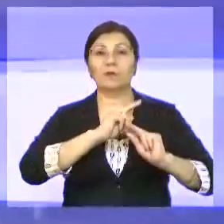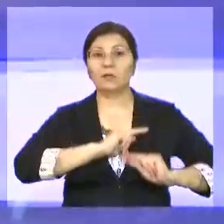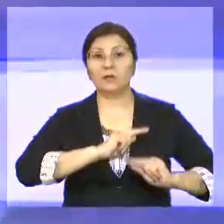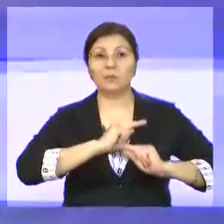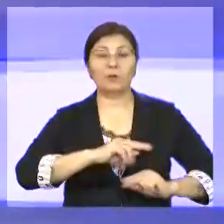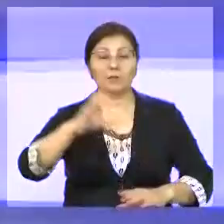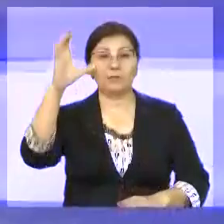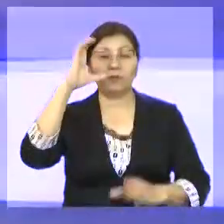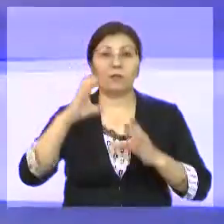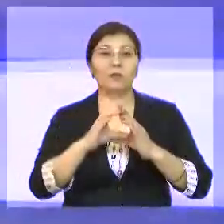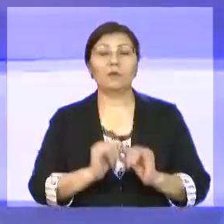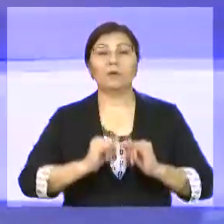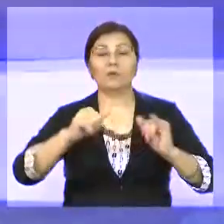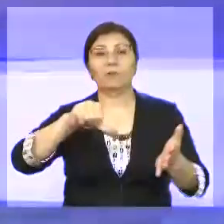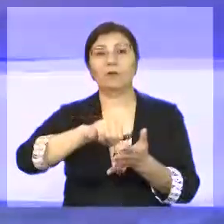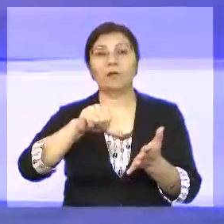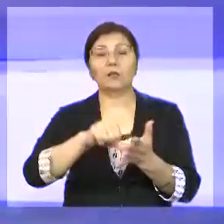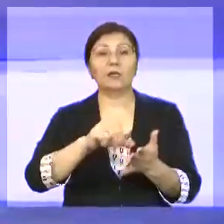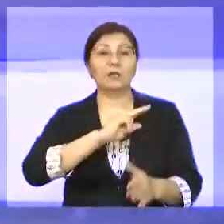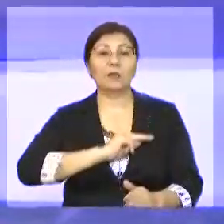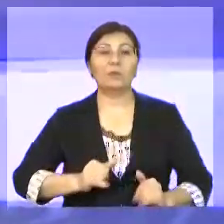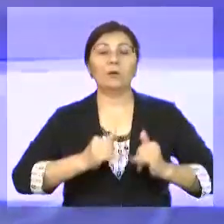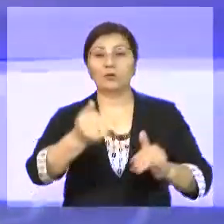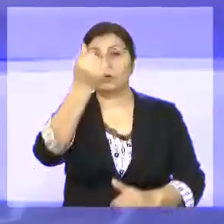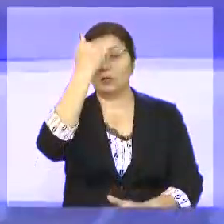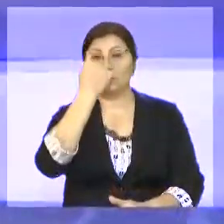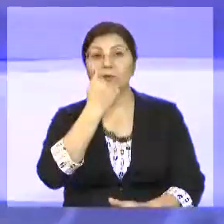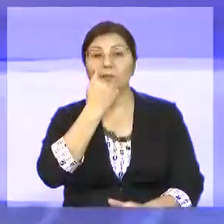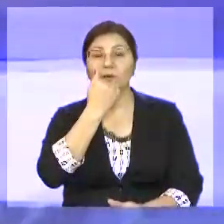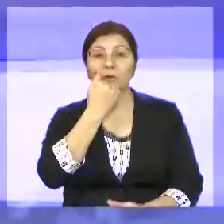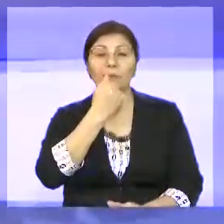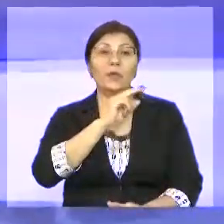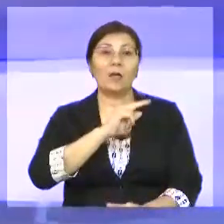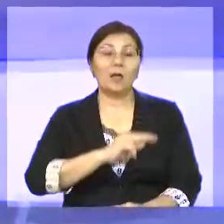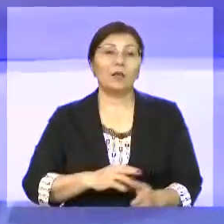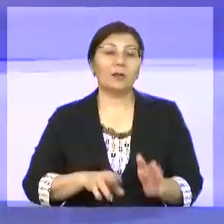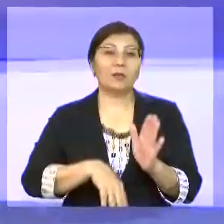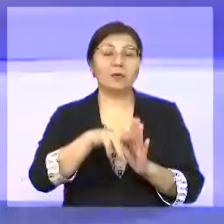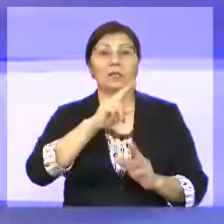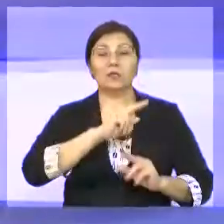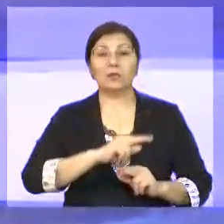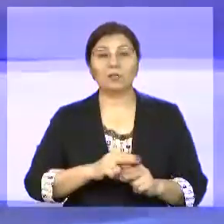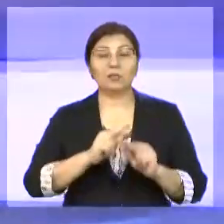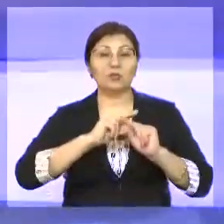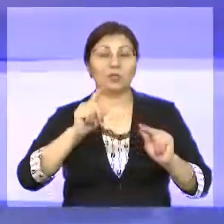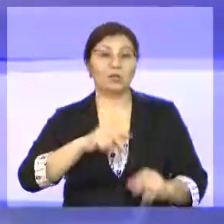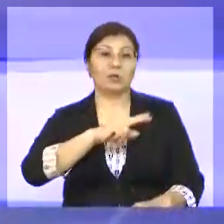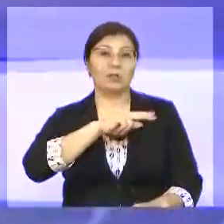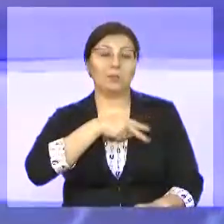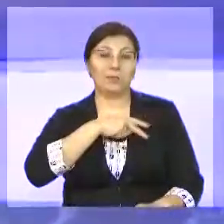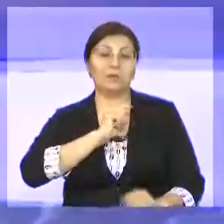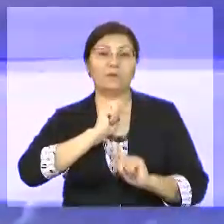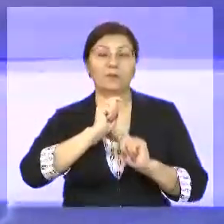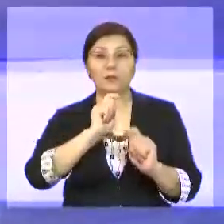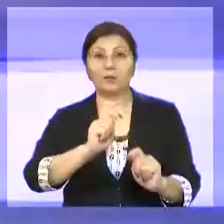еңбегімен білім саласының дамуына қосқан зор үлестері үшін алғысын білдірді. Ерен еңбегімен ерекшеленген ұстаздардың кеудесіне төсбелгі тағылып,